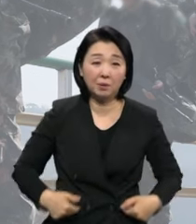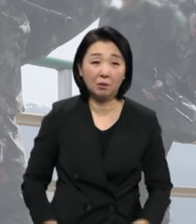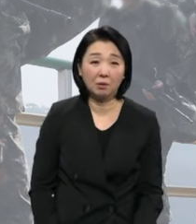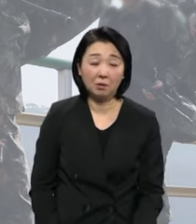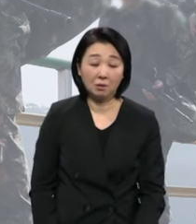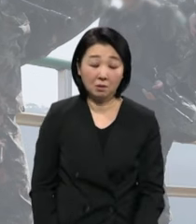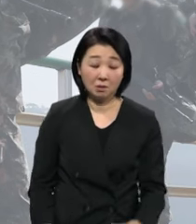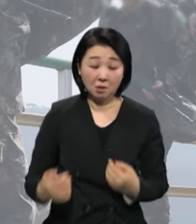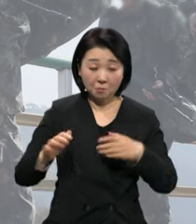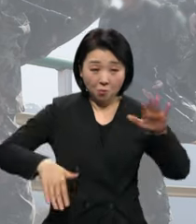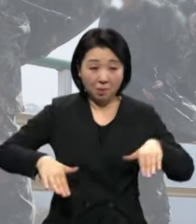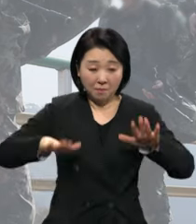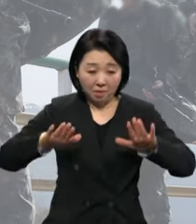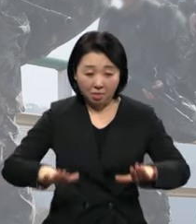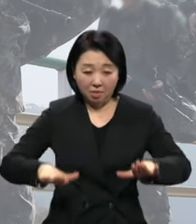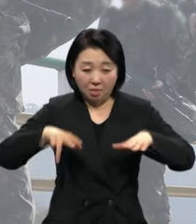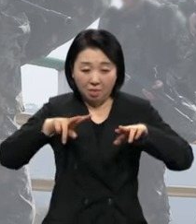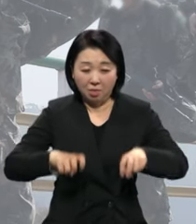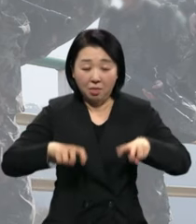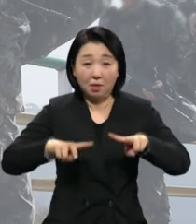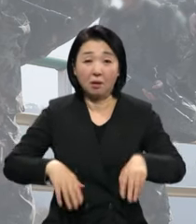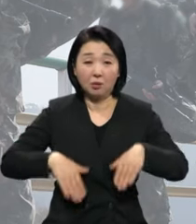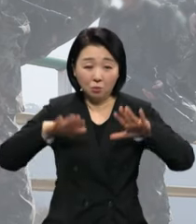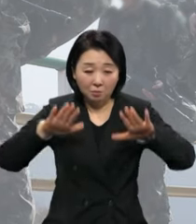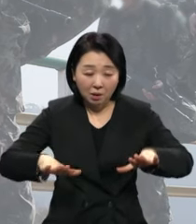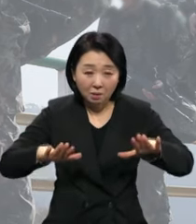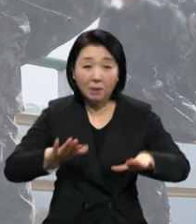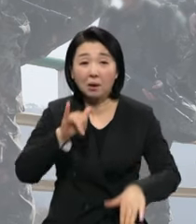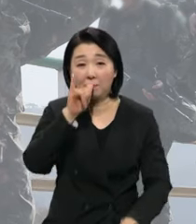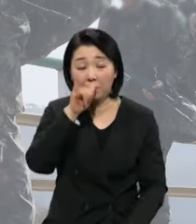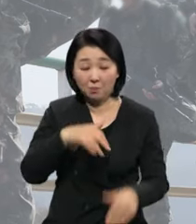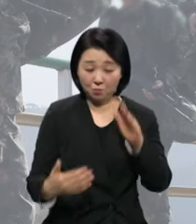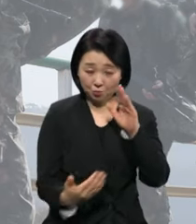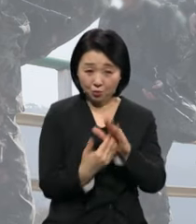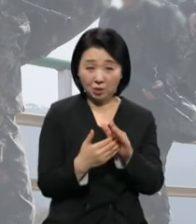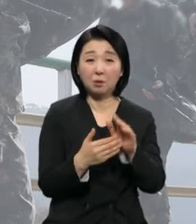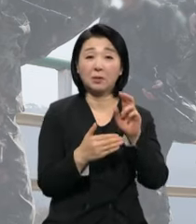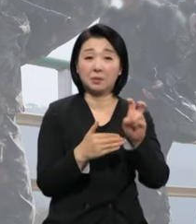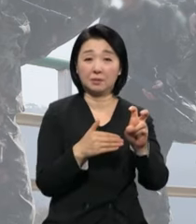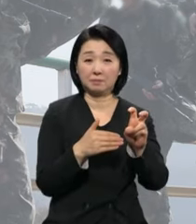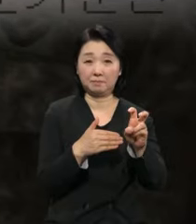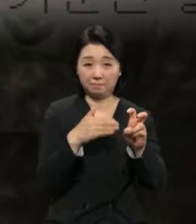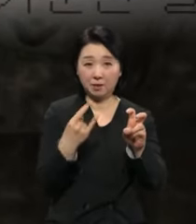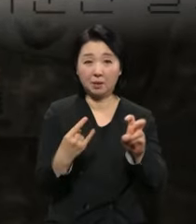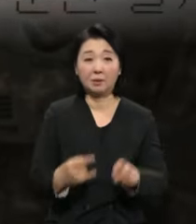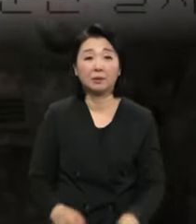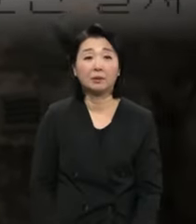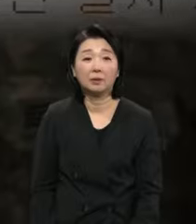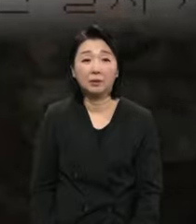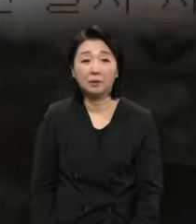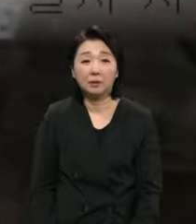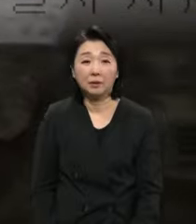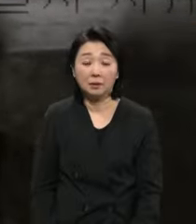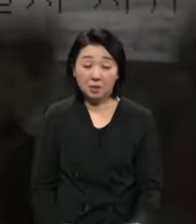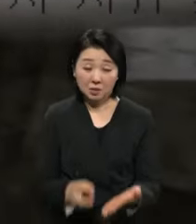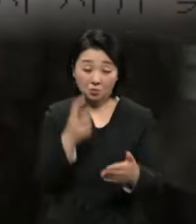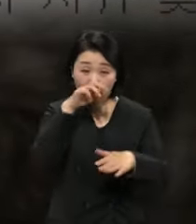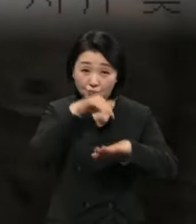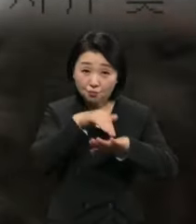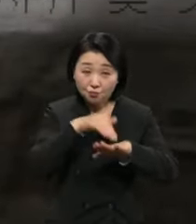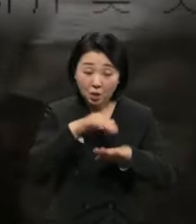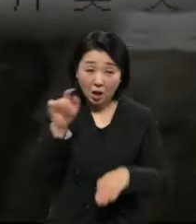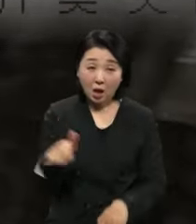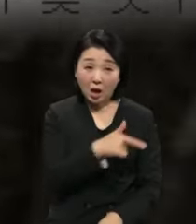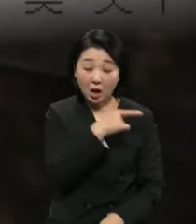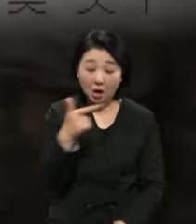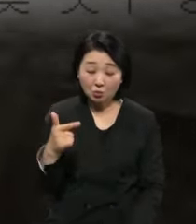앉았다 일어서기, 맨몸으로 팔굽혀펴기 최대 20회 등입니다. 이 모든 군기 훈련은 하루